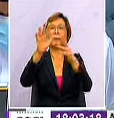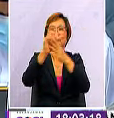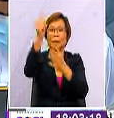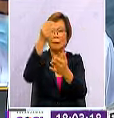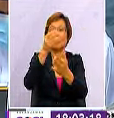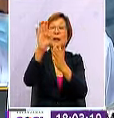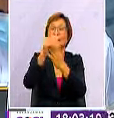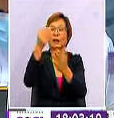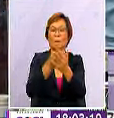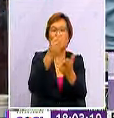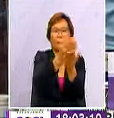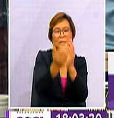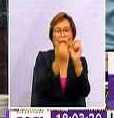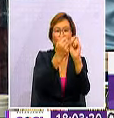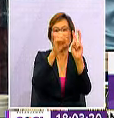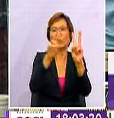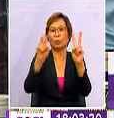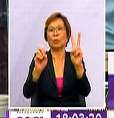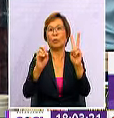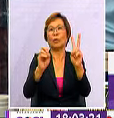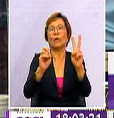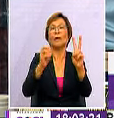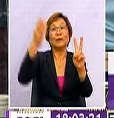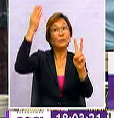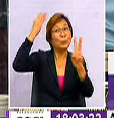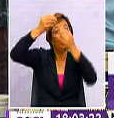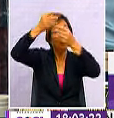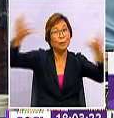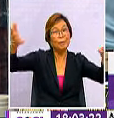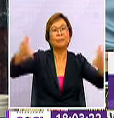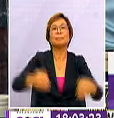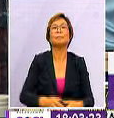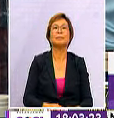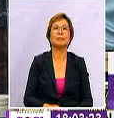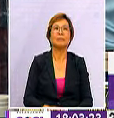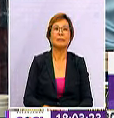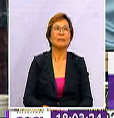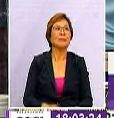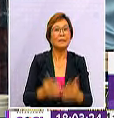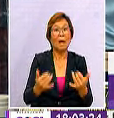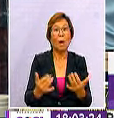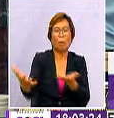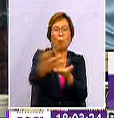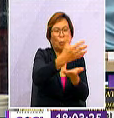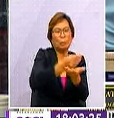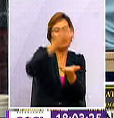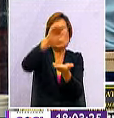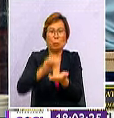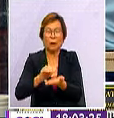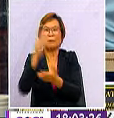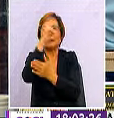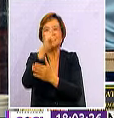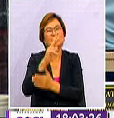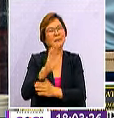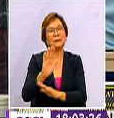bilion dalam belanjawan 2020 yang diumumkan sebelum ini. Walaupun dalam keadaan hasil yang kurang,